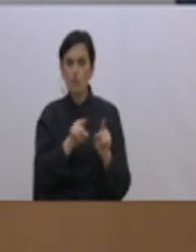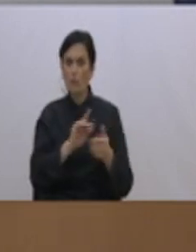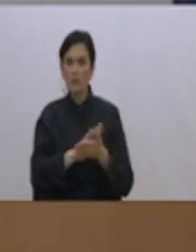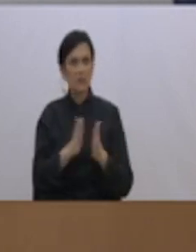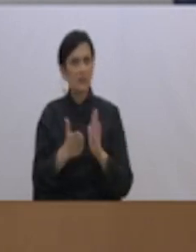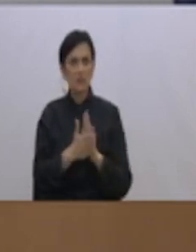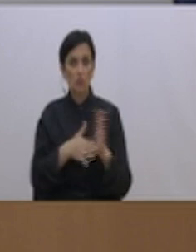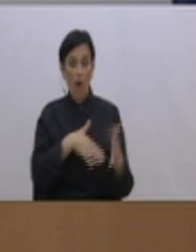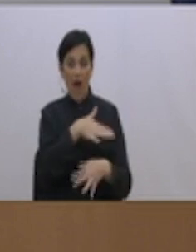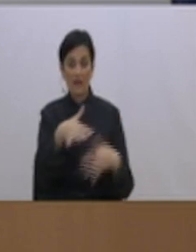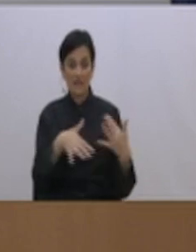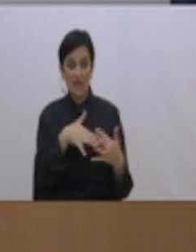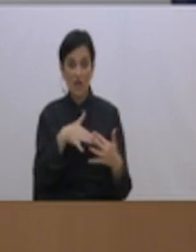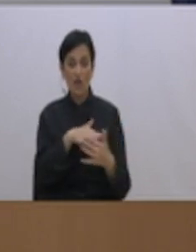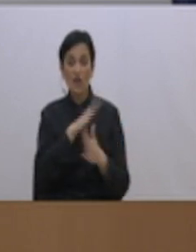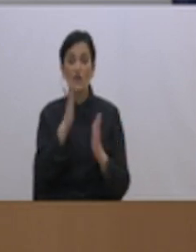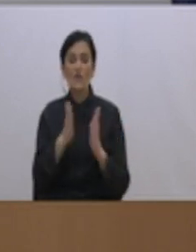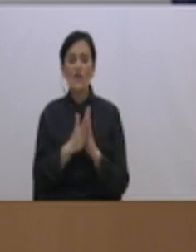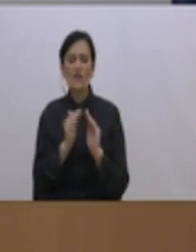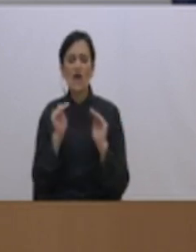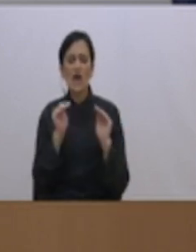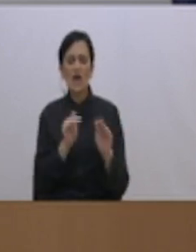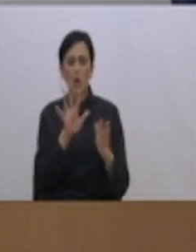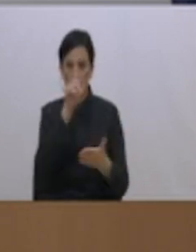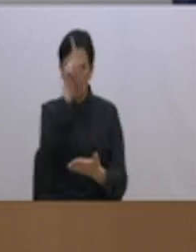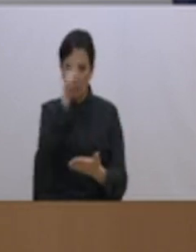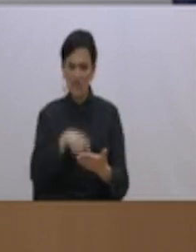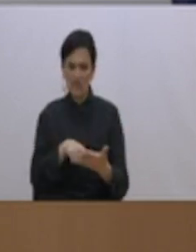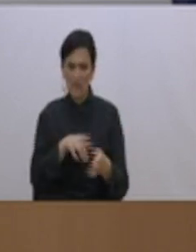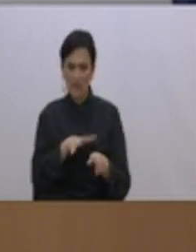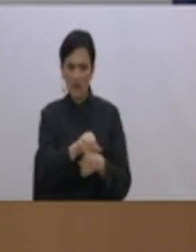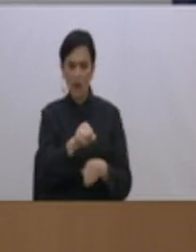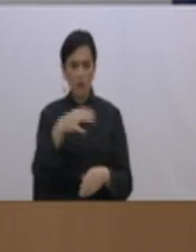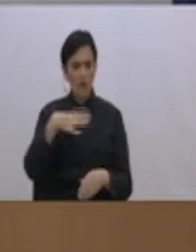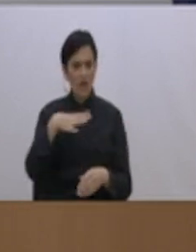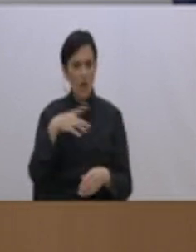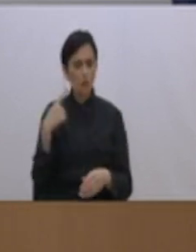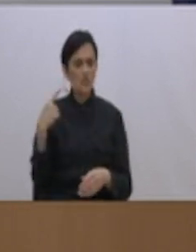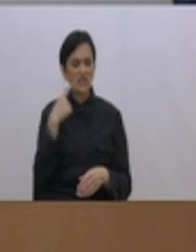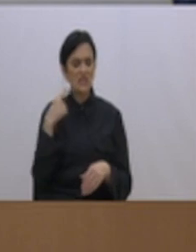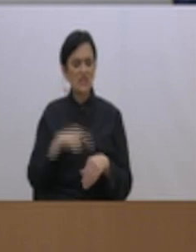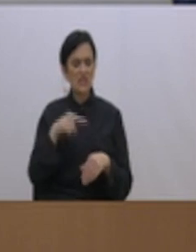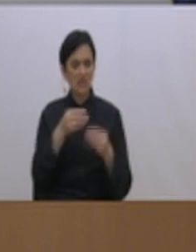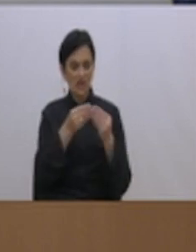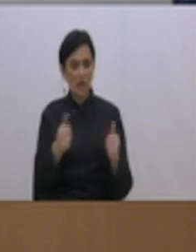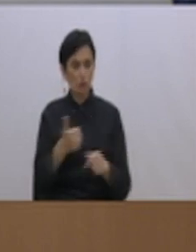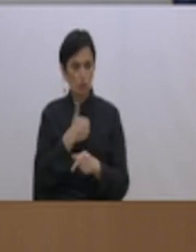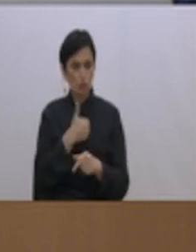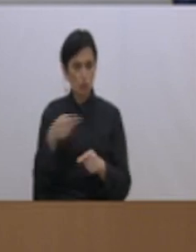სიტუაციის ასარევა. ყველაზე ხელუხლებელი რწმენის გასანადგურებლად და ქართული სინდისის გასაქრობად